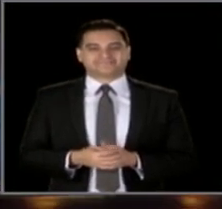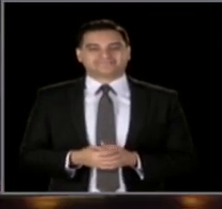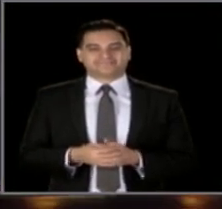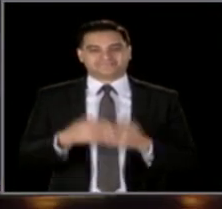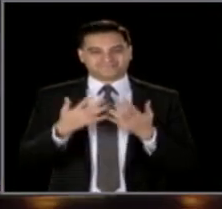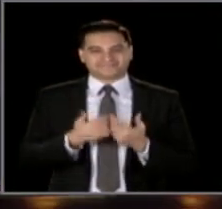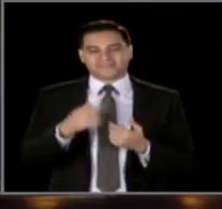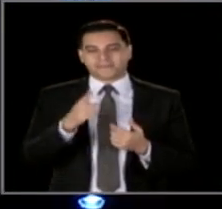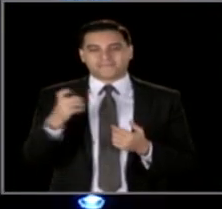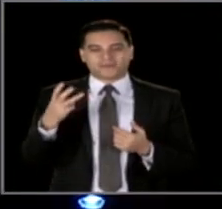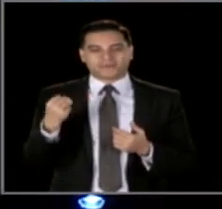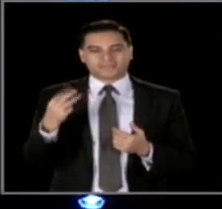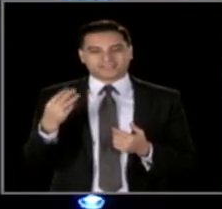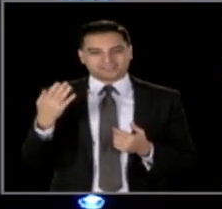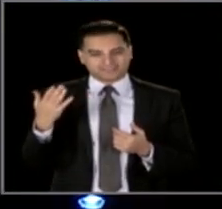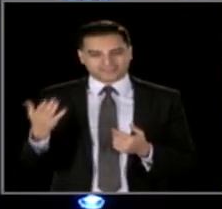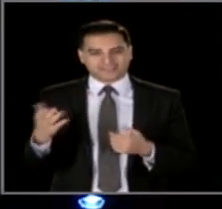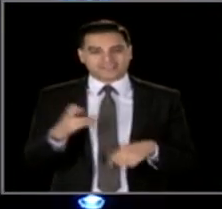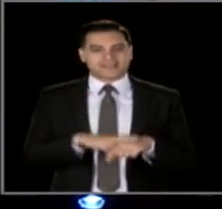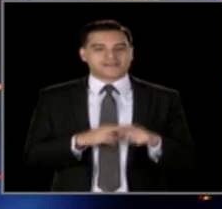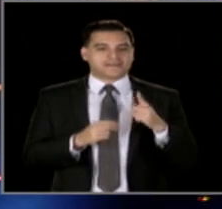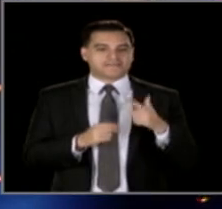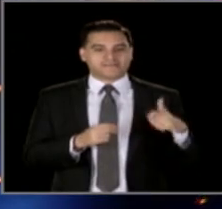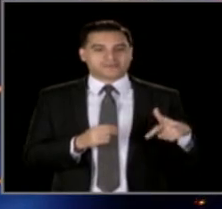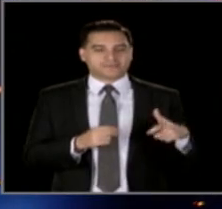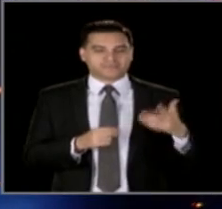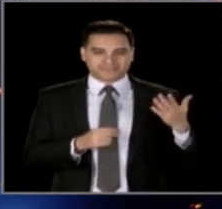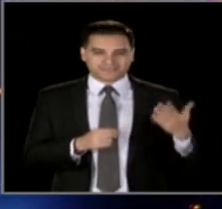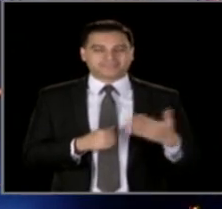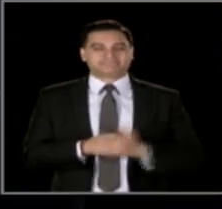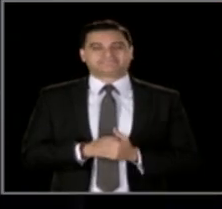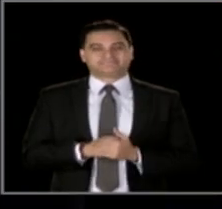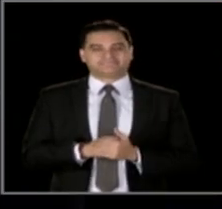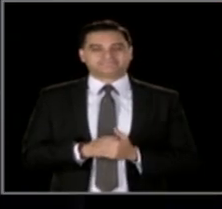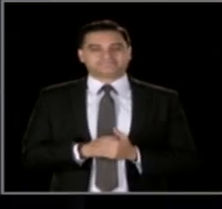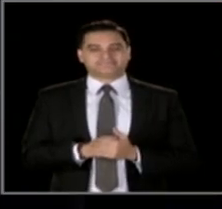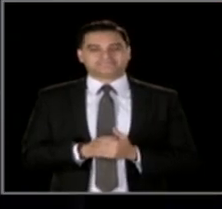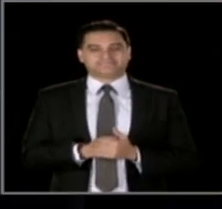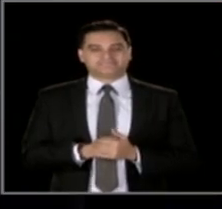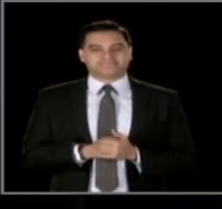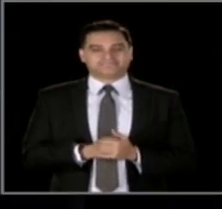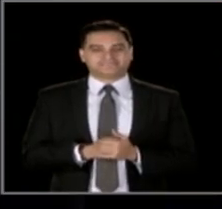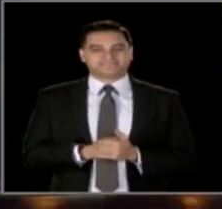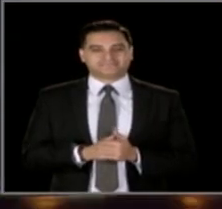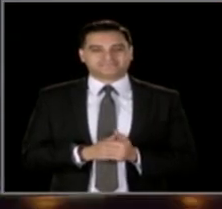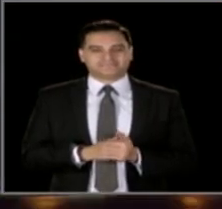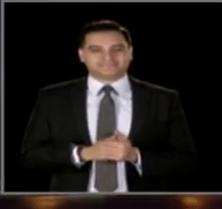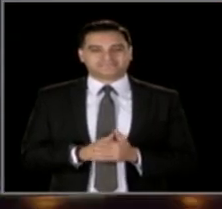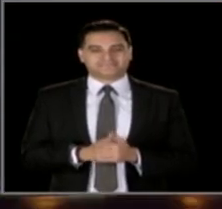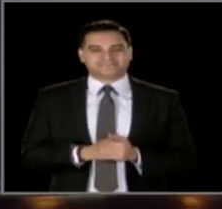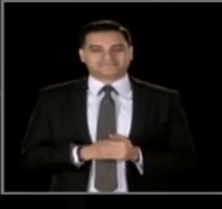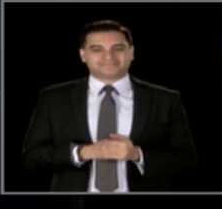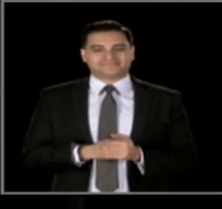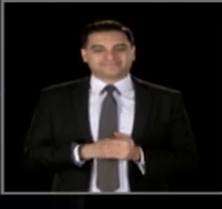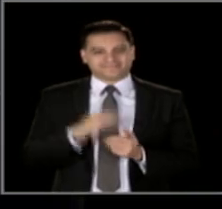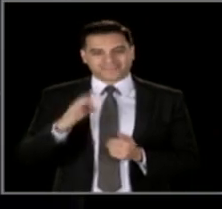نتيجة 130 النصر اسكندرية، 160 الرفعي طنطا. طبعا هتاخدوا